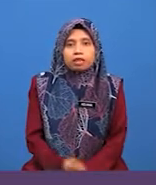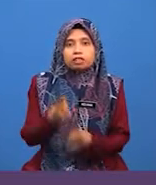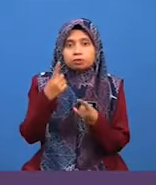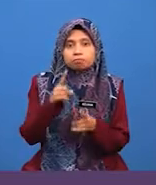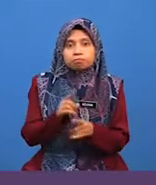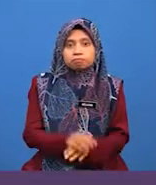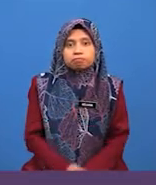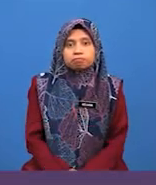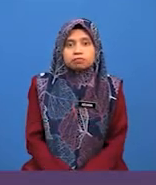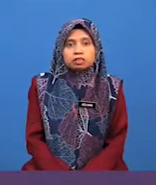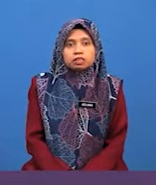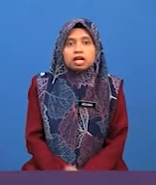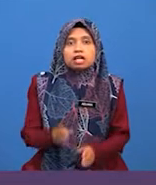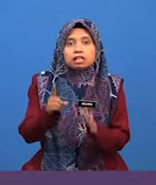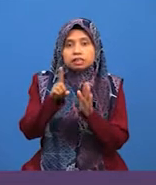Jawapannya,